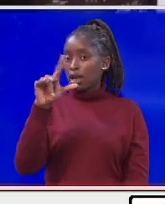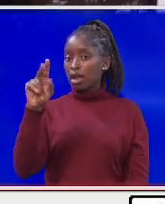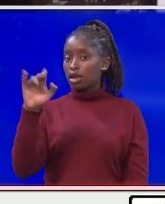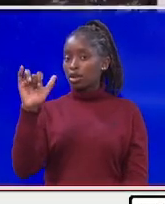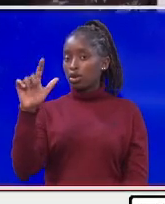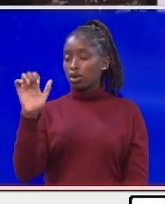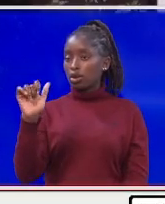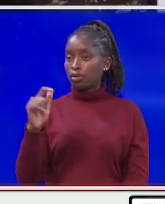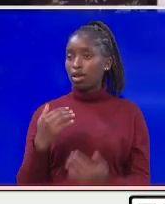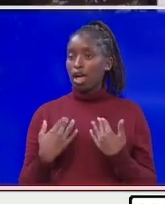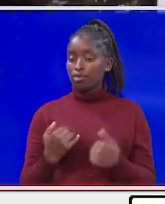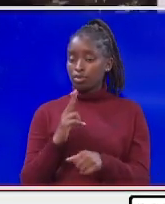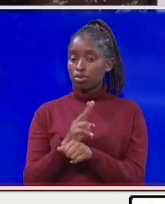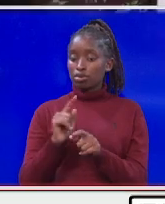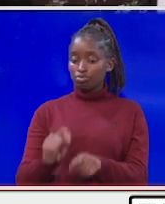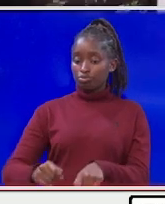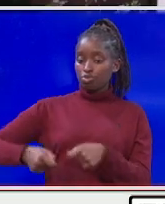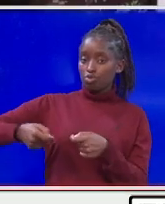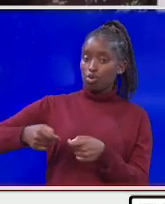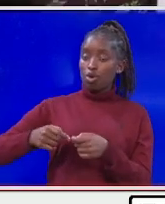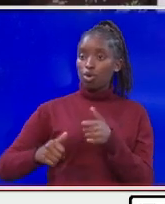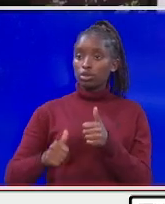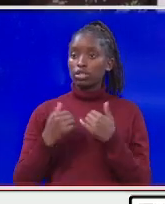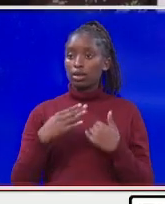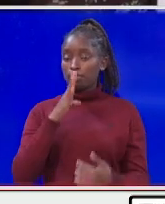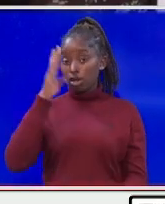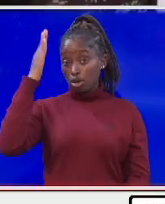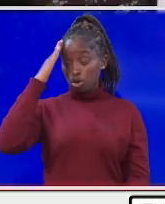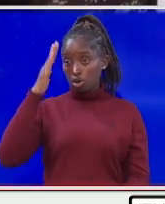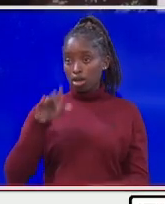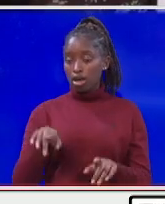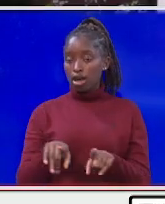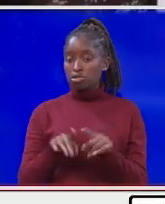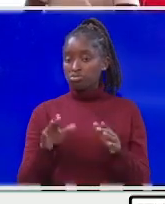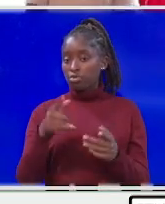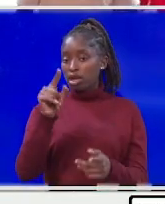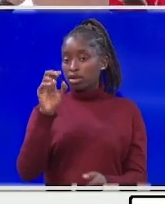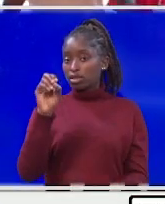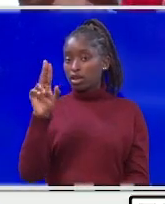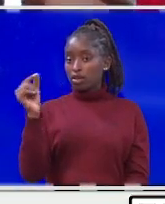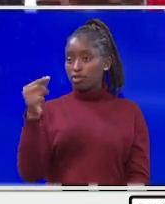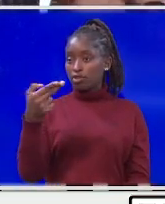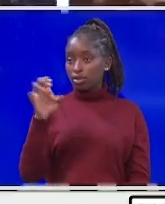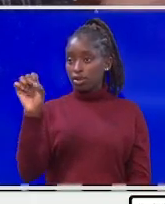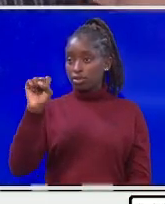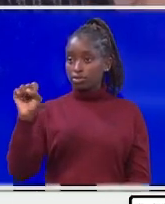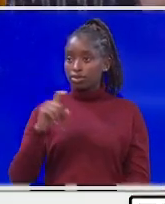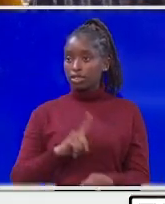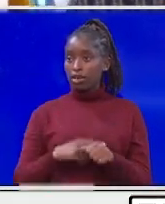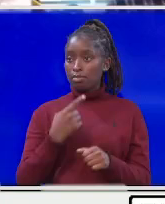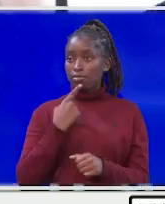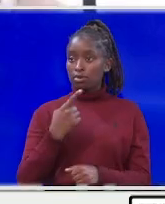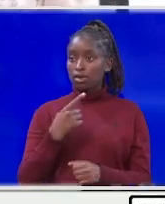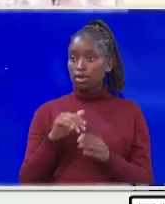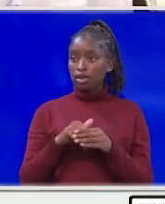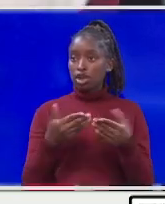na viatu vya shule vya Bata vinavyojulikana sana kama tafis. Akizungumza wakati wa uzinduzi wa duka jipya la Bata